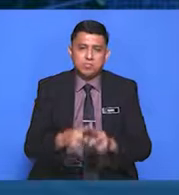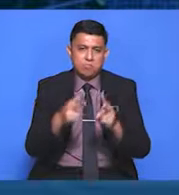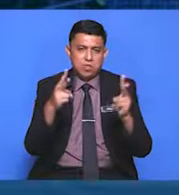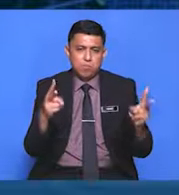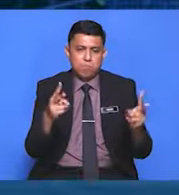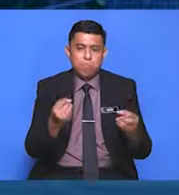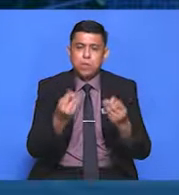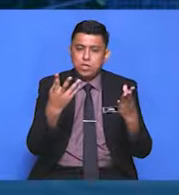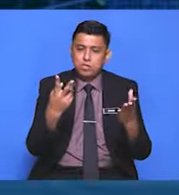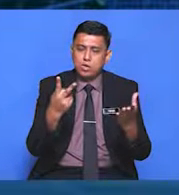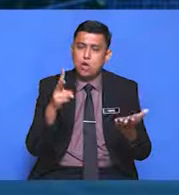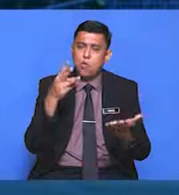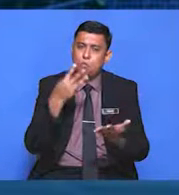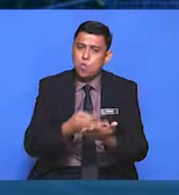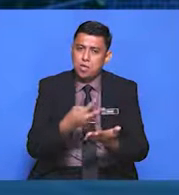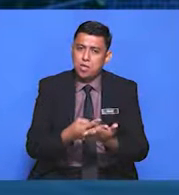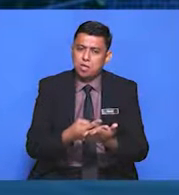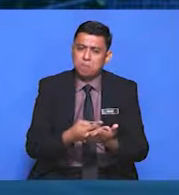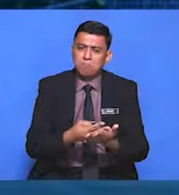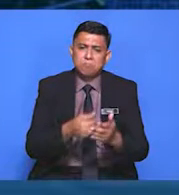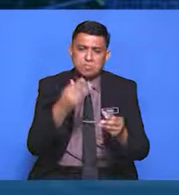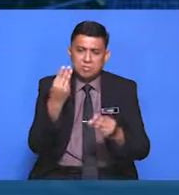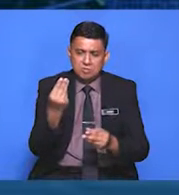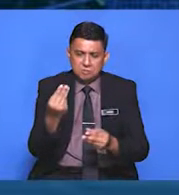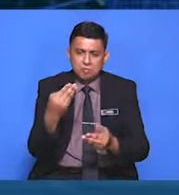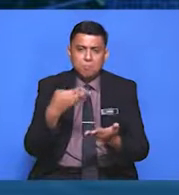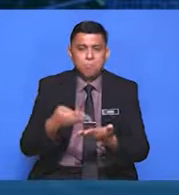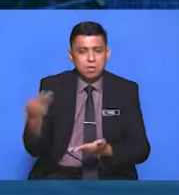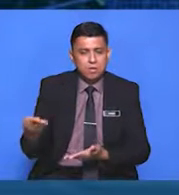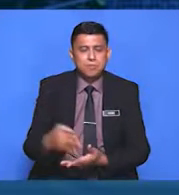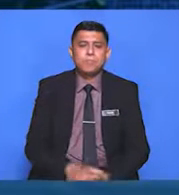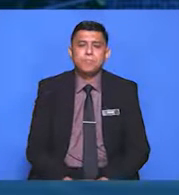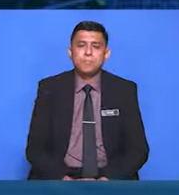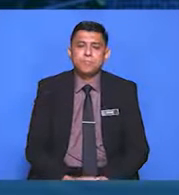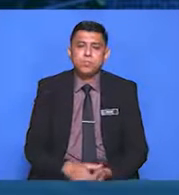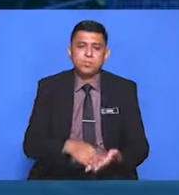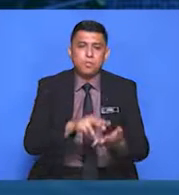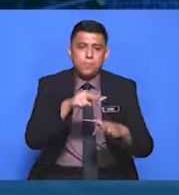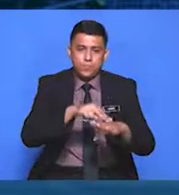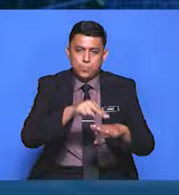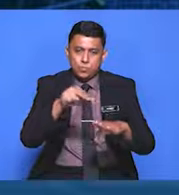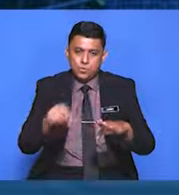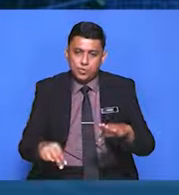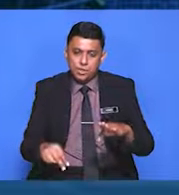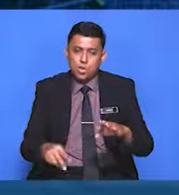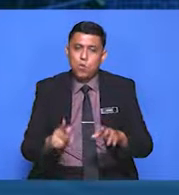banyak wang mengejar sedikit barang. Penurunan dalam kuasa beli